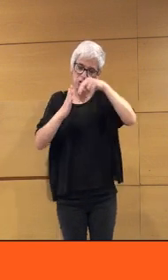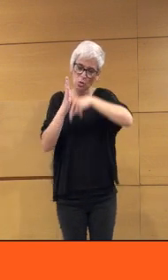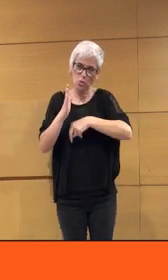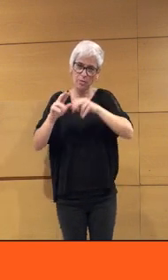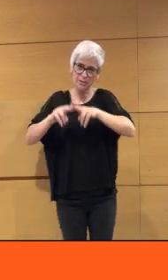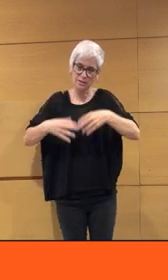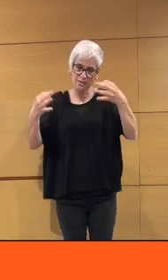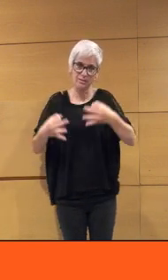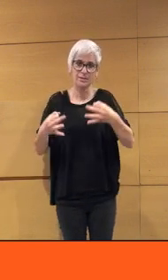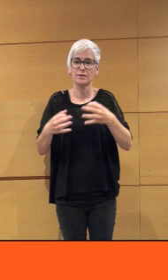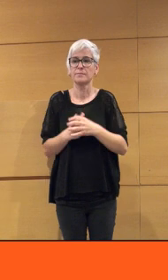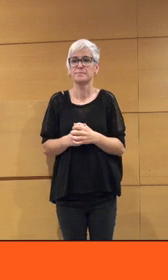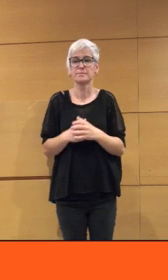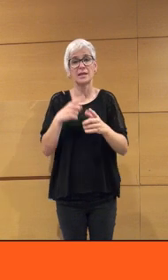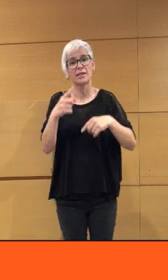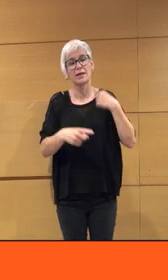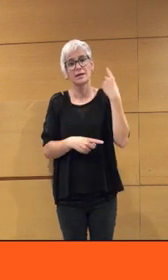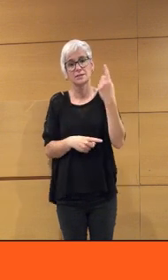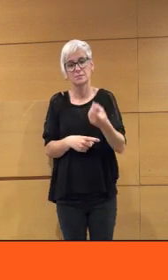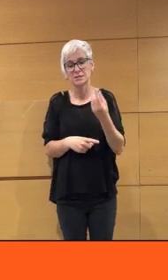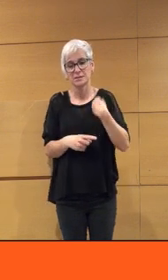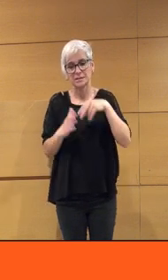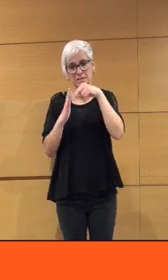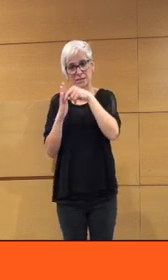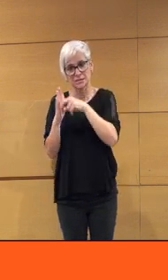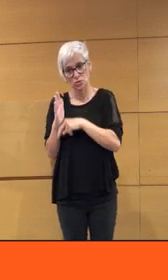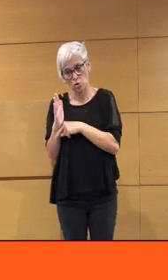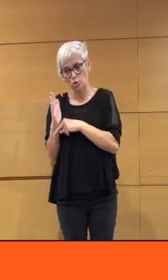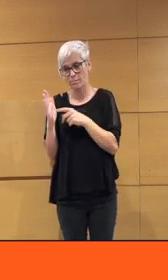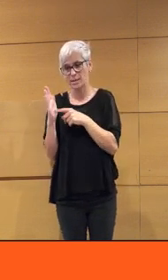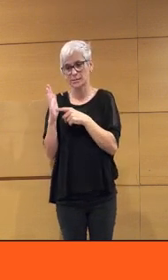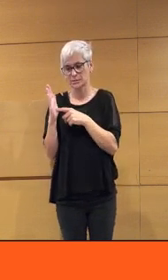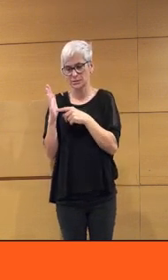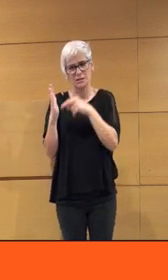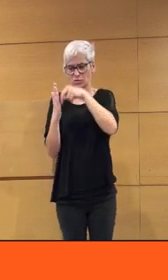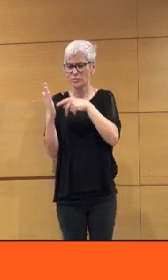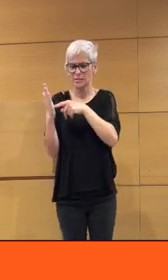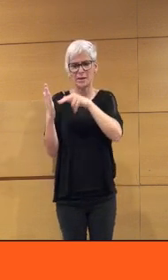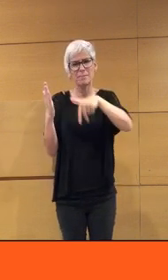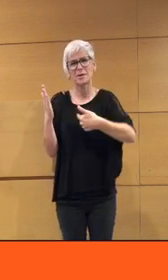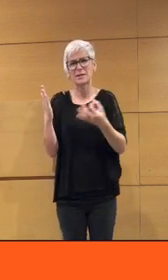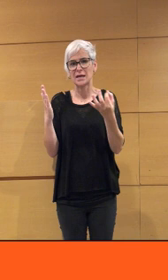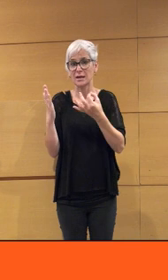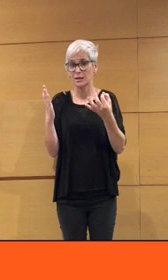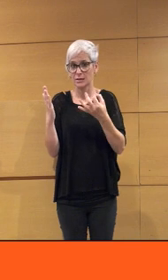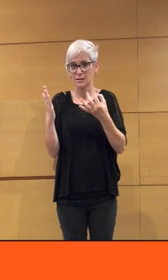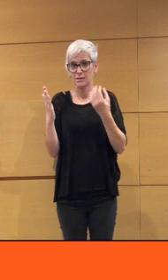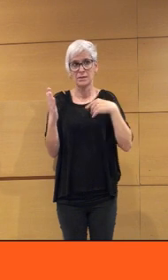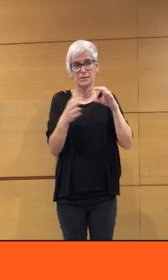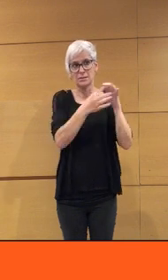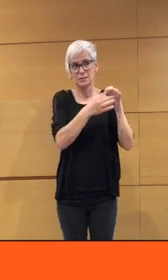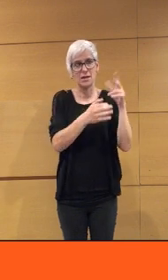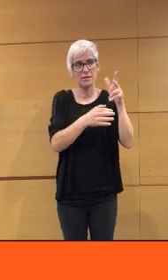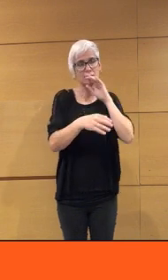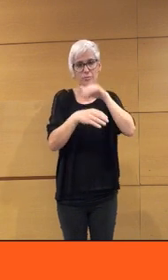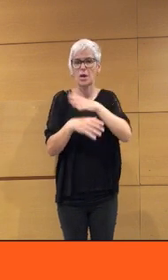normes i després aquestes normes el que permetran és demostrar que es compleix la llei. És a dir,